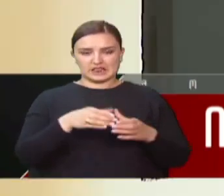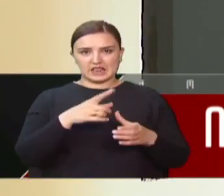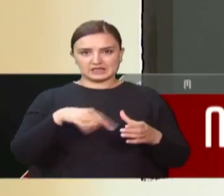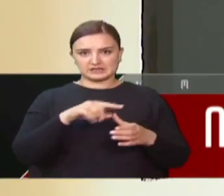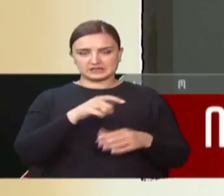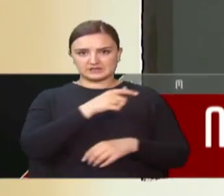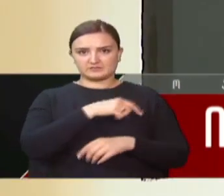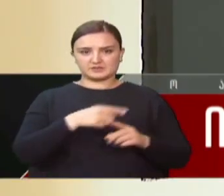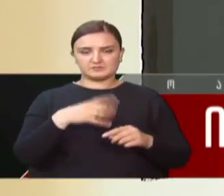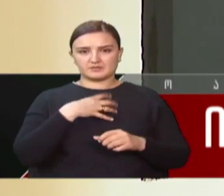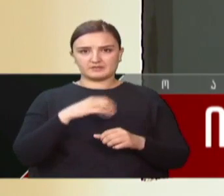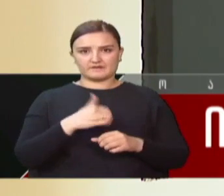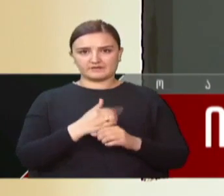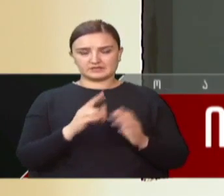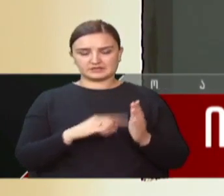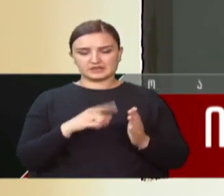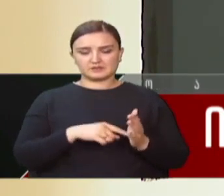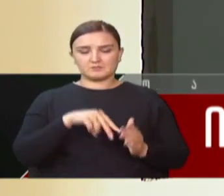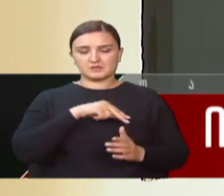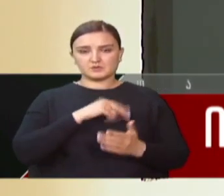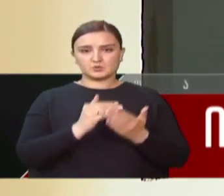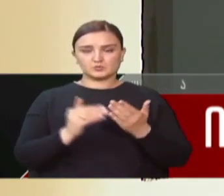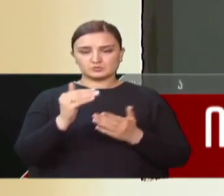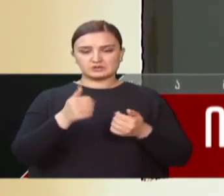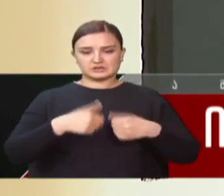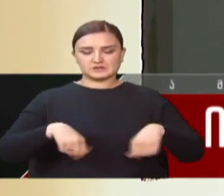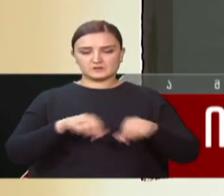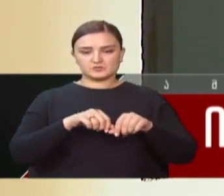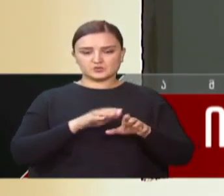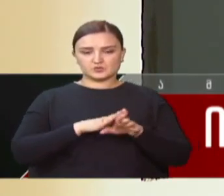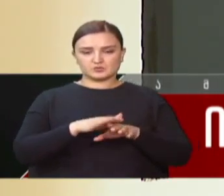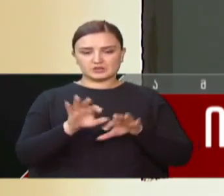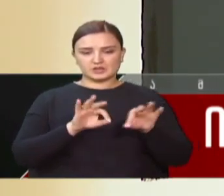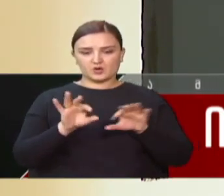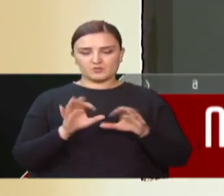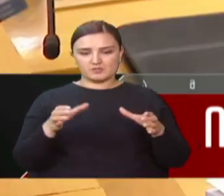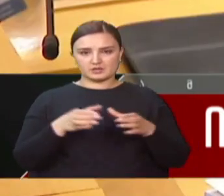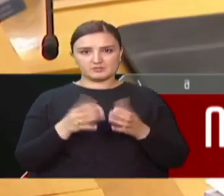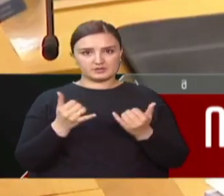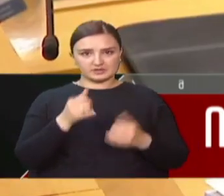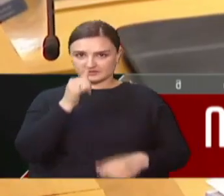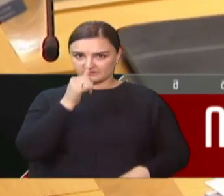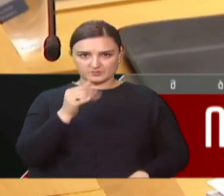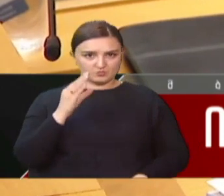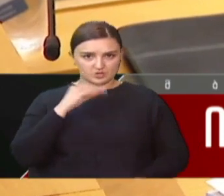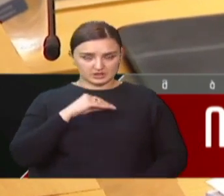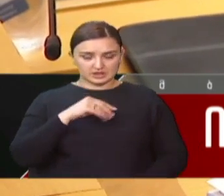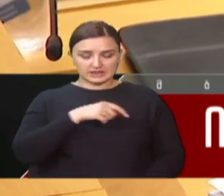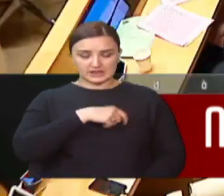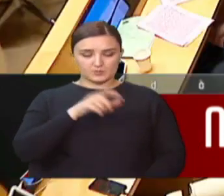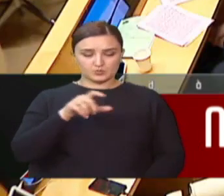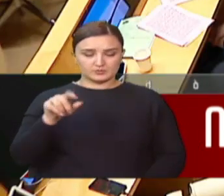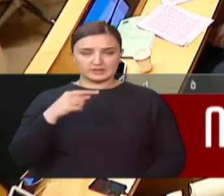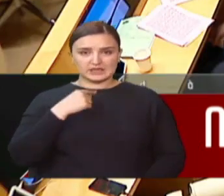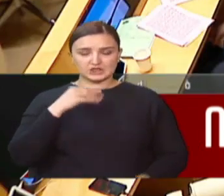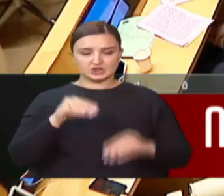საკითხი. Parlamentma iustiției umaglesi sabjo srulat dakomplekteba dges ver moaxerxa imis miuxedavad rom deputatebma